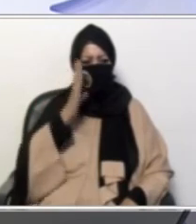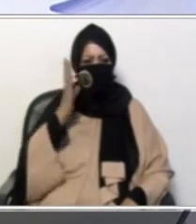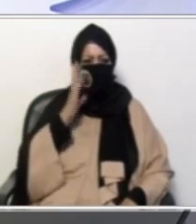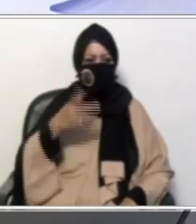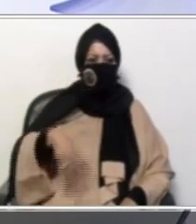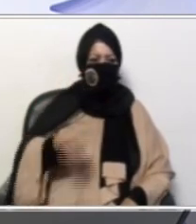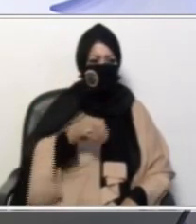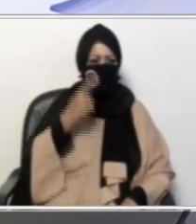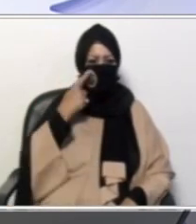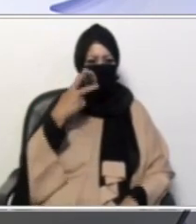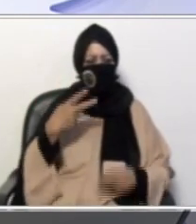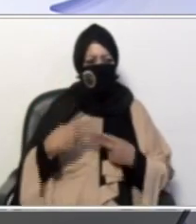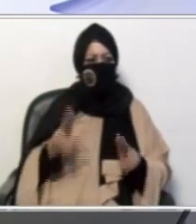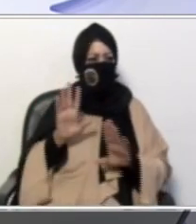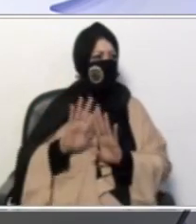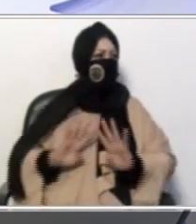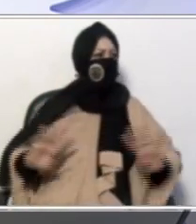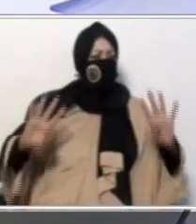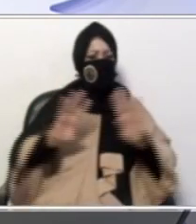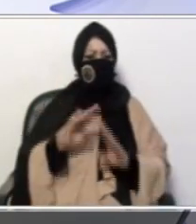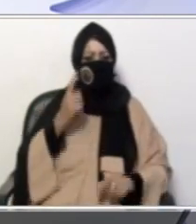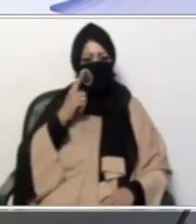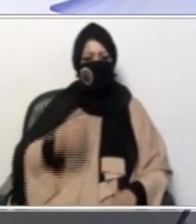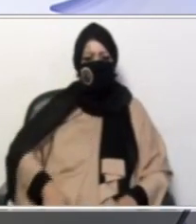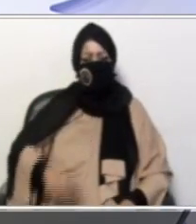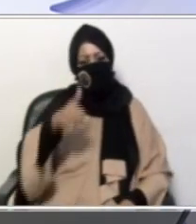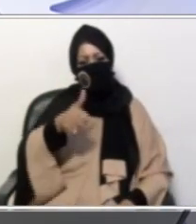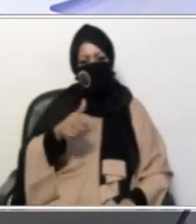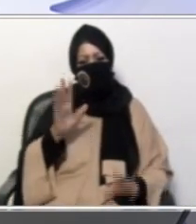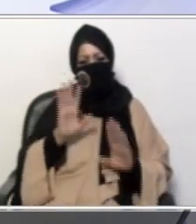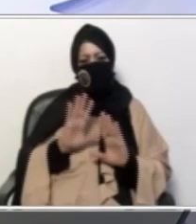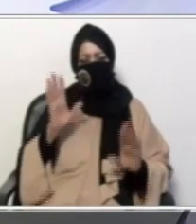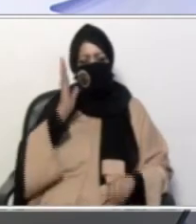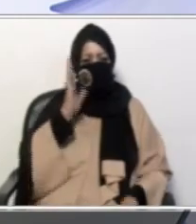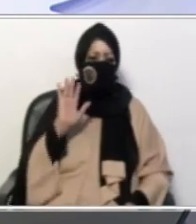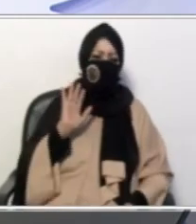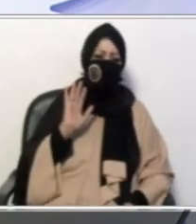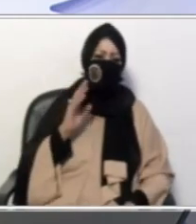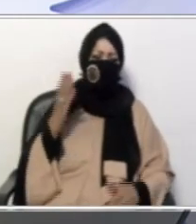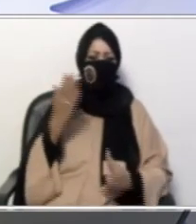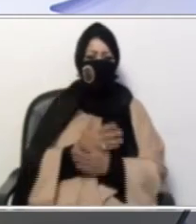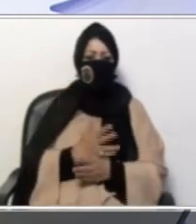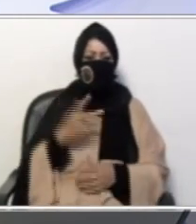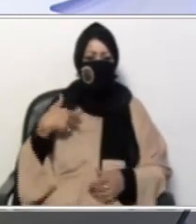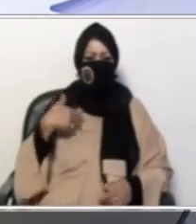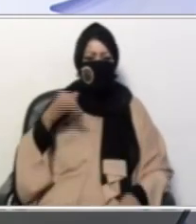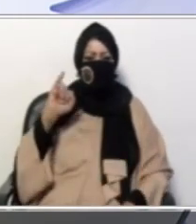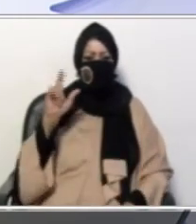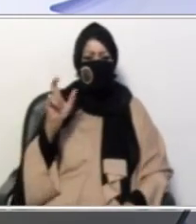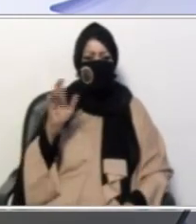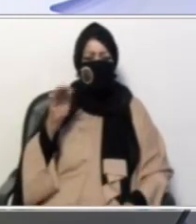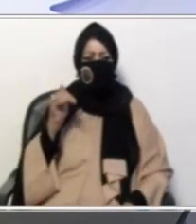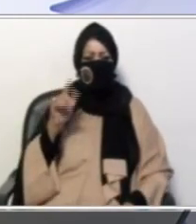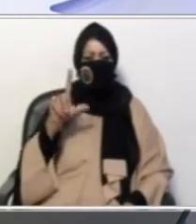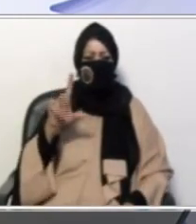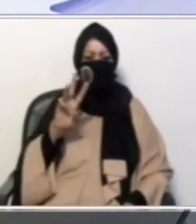هذه راجعه للشخص فاذا كان مثلا في مسجد معين اعدل اهل الارض حاليا هو من يصلي بها